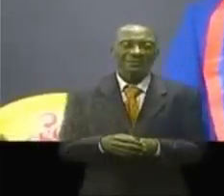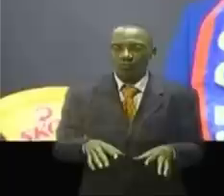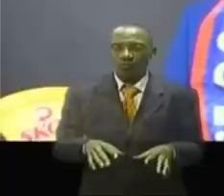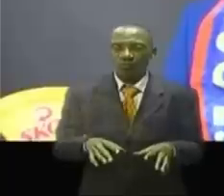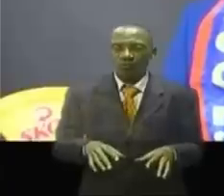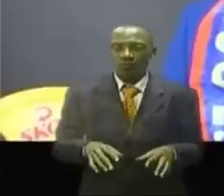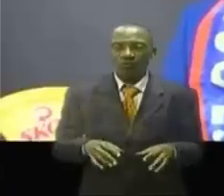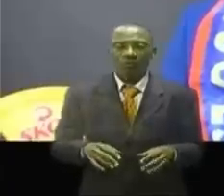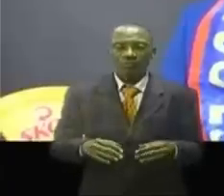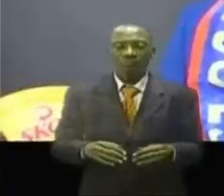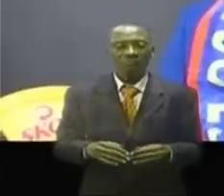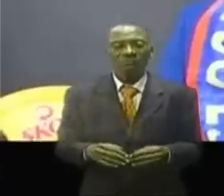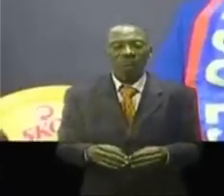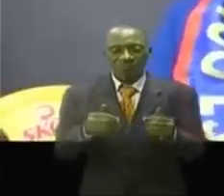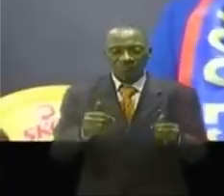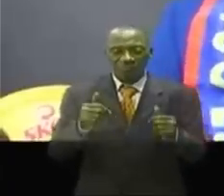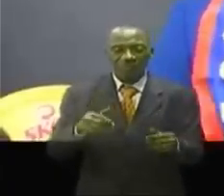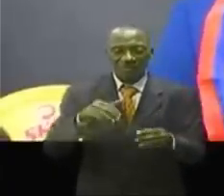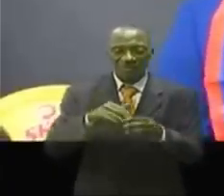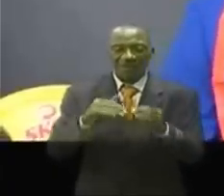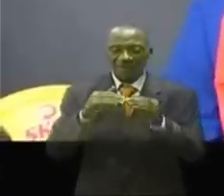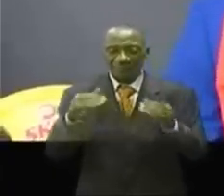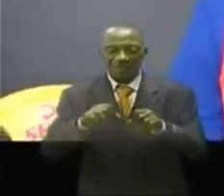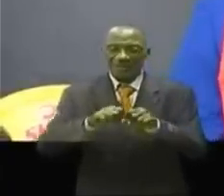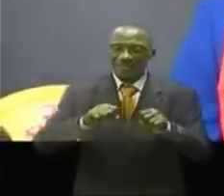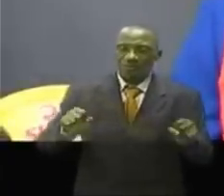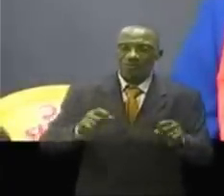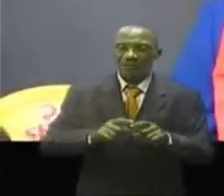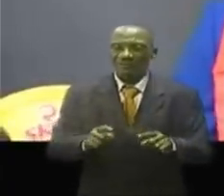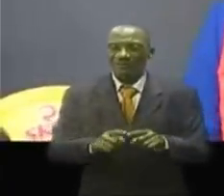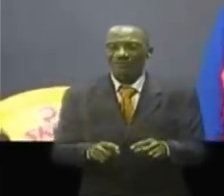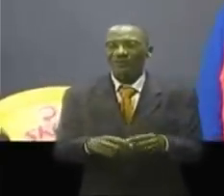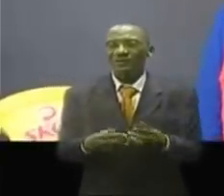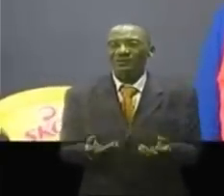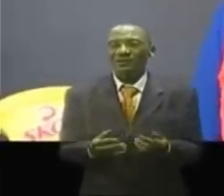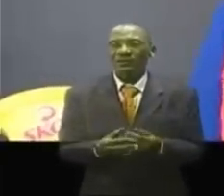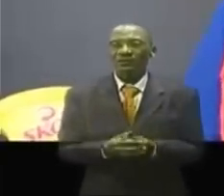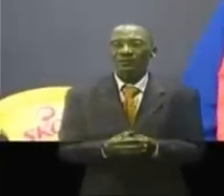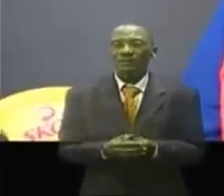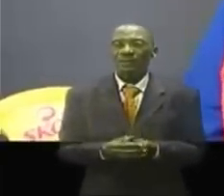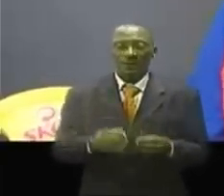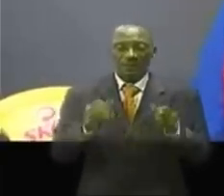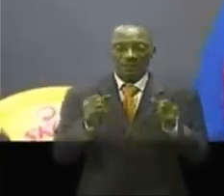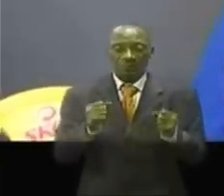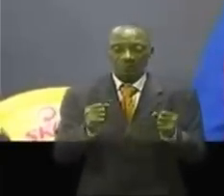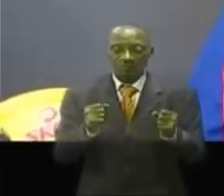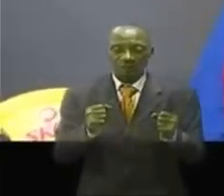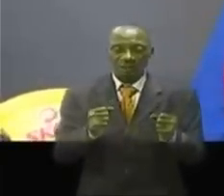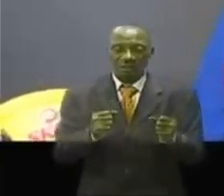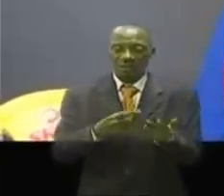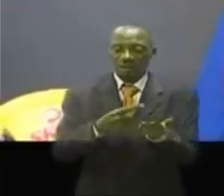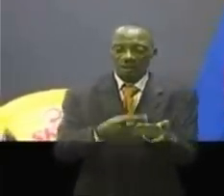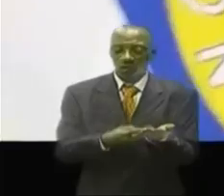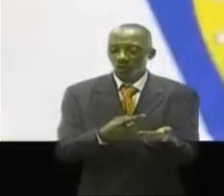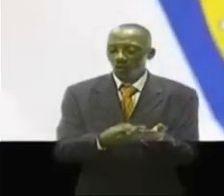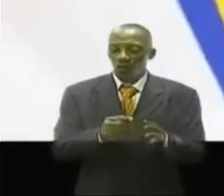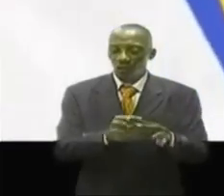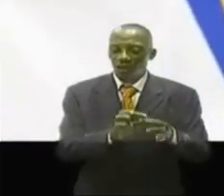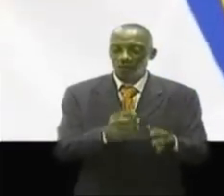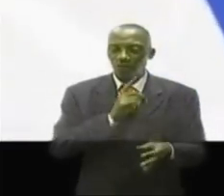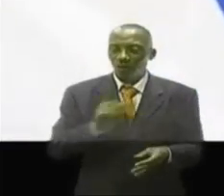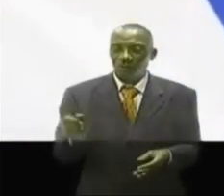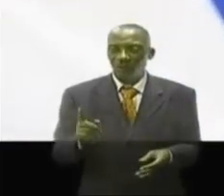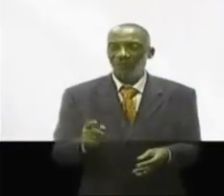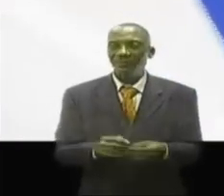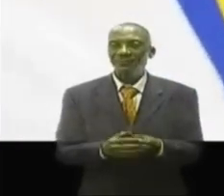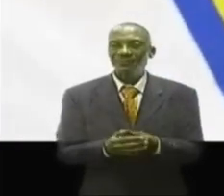fois qu'un président de la République dit non, je ne négocie pas avec ceux qui me dérangent, ceux qui tuent ma population. Qui a dit que